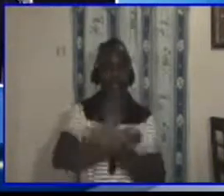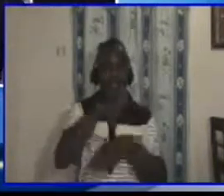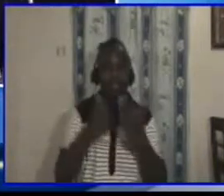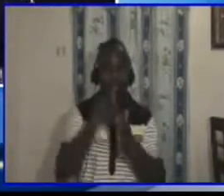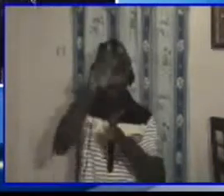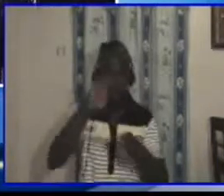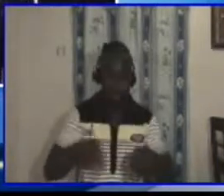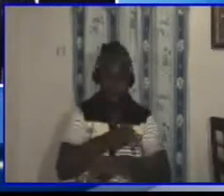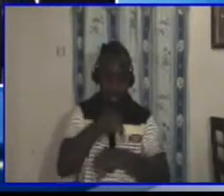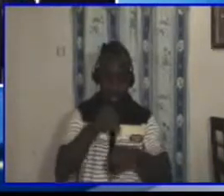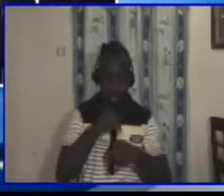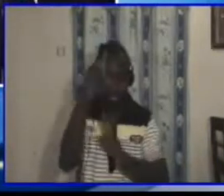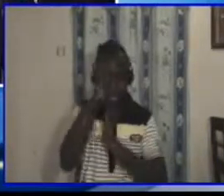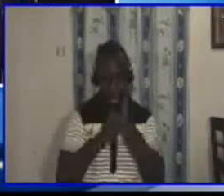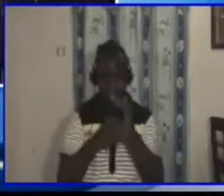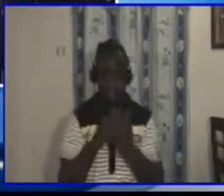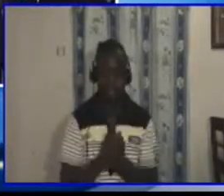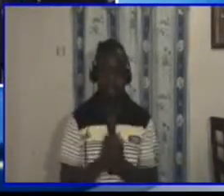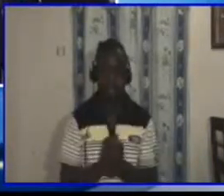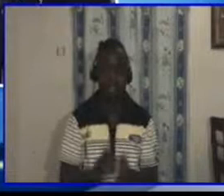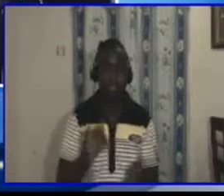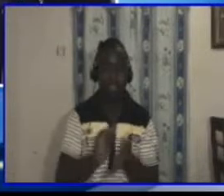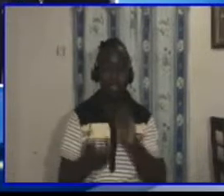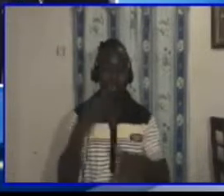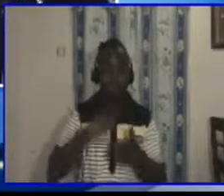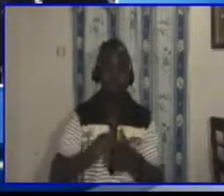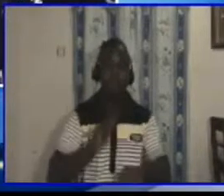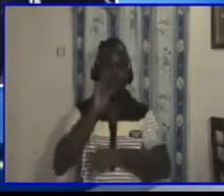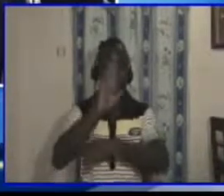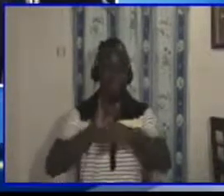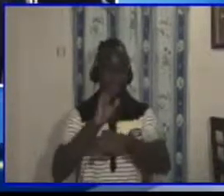sarà dedicato a tutte le nazioni